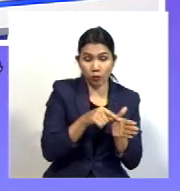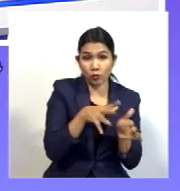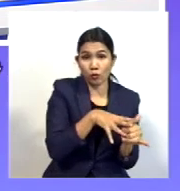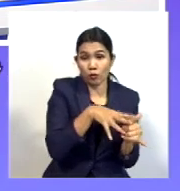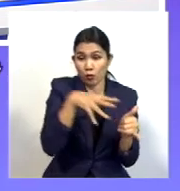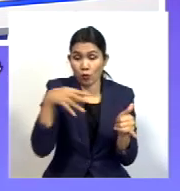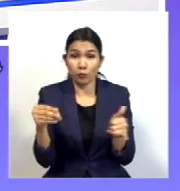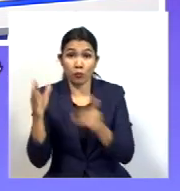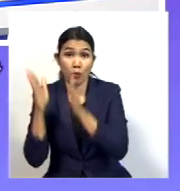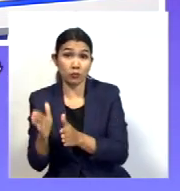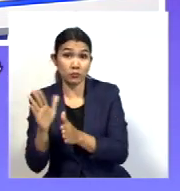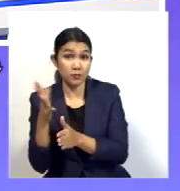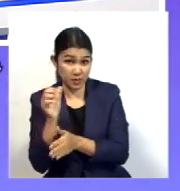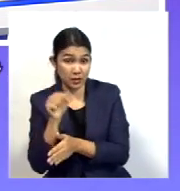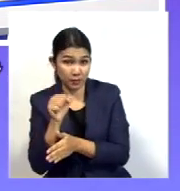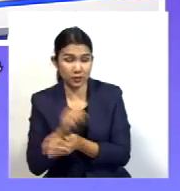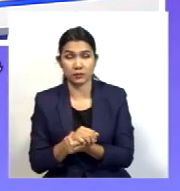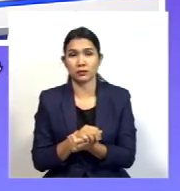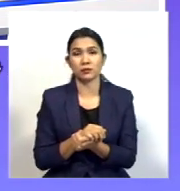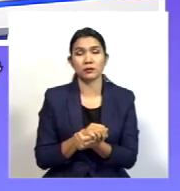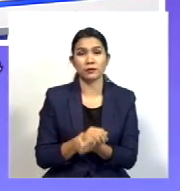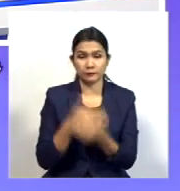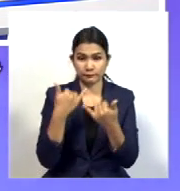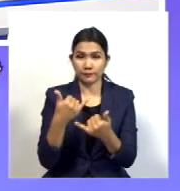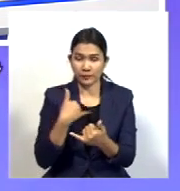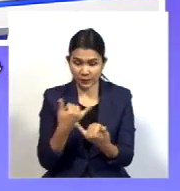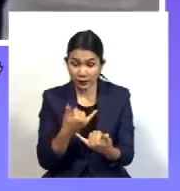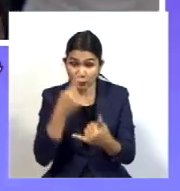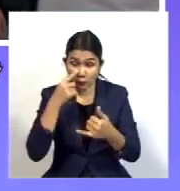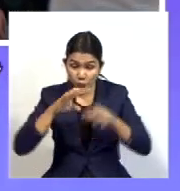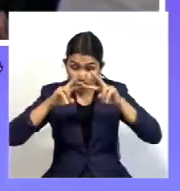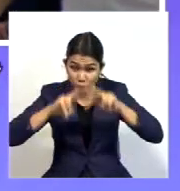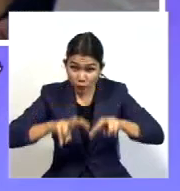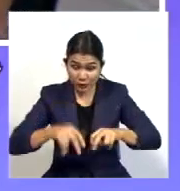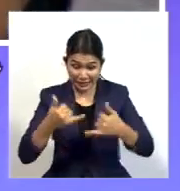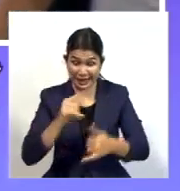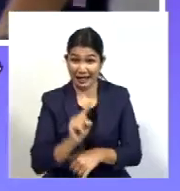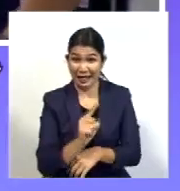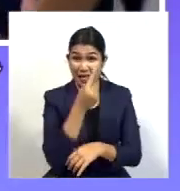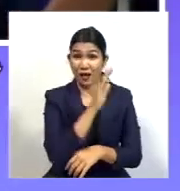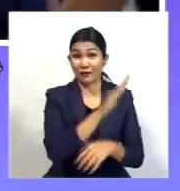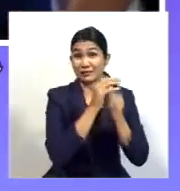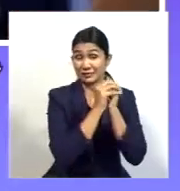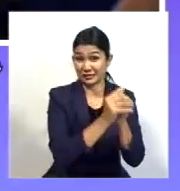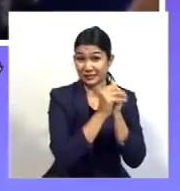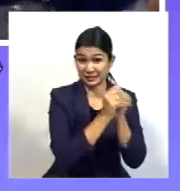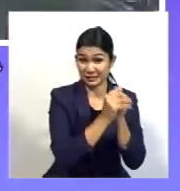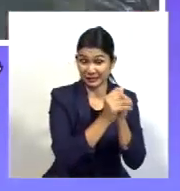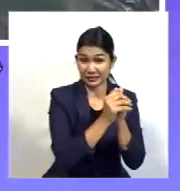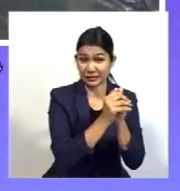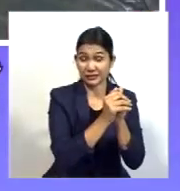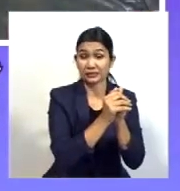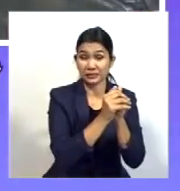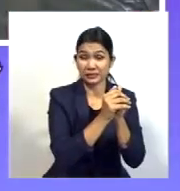ะนี้นะครับจากการติดตามผู้ป่วยนะครับรายแรกเลยที่ประเทศจีนแล้วก็ในกลุ่ม